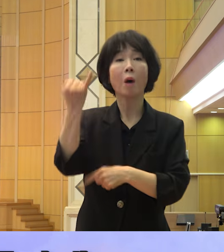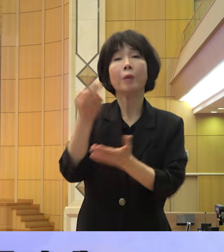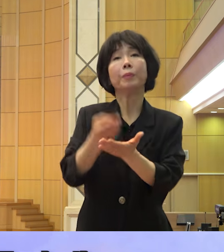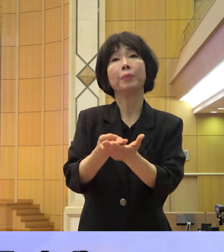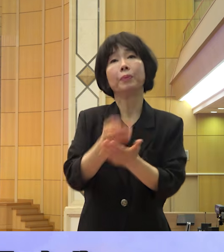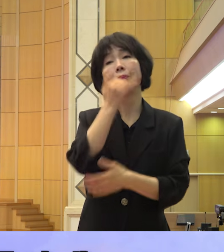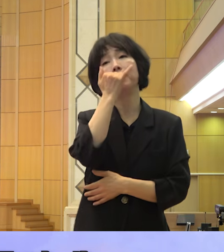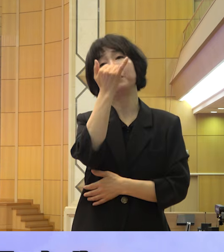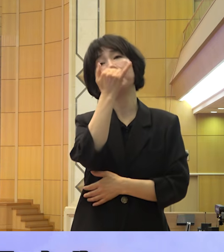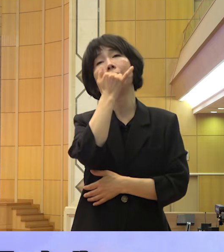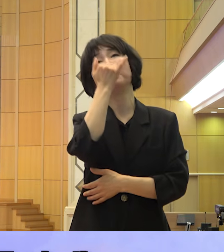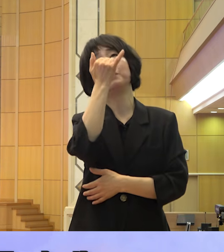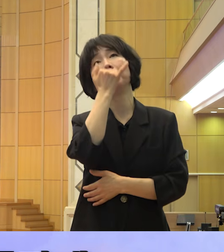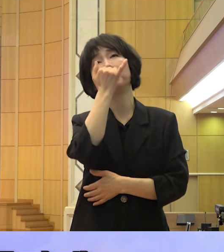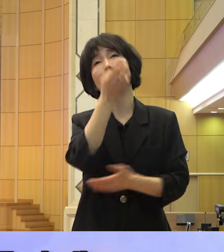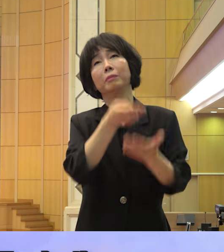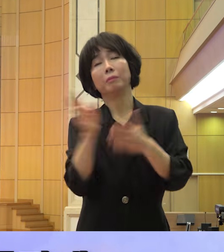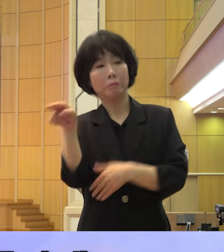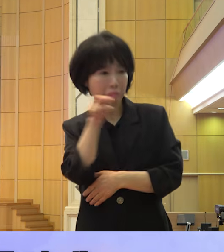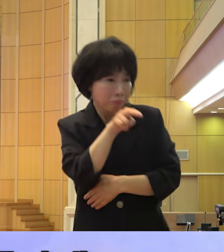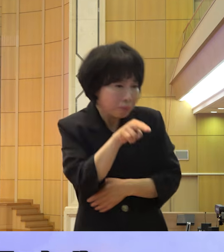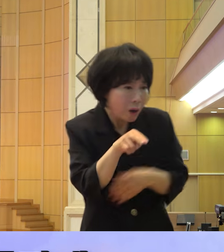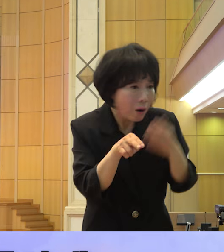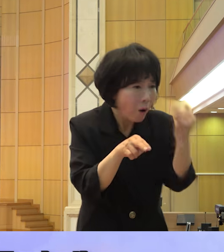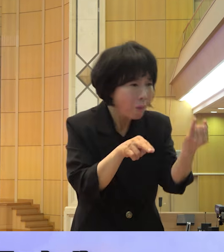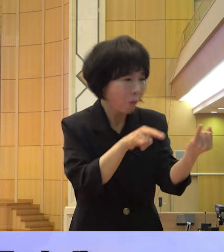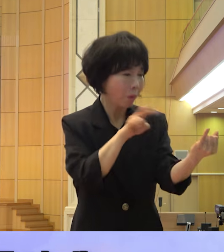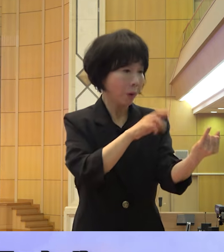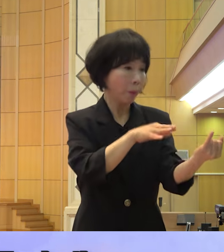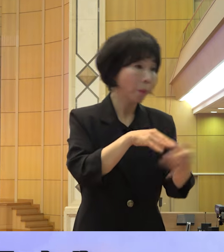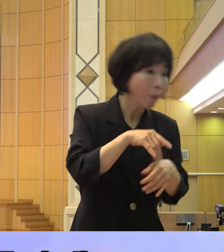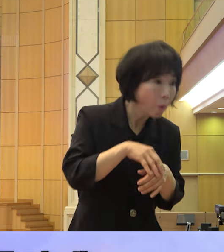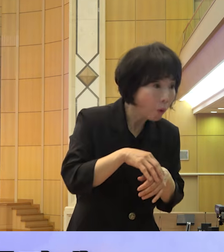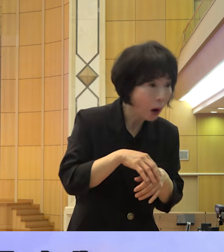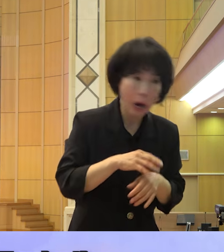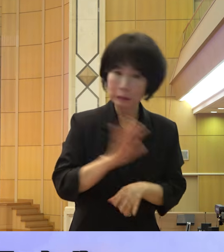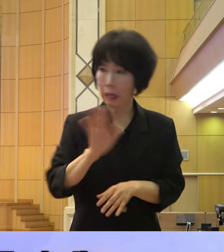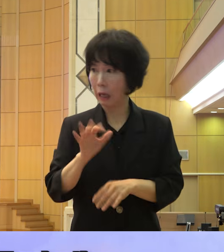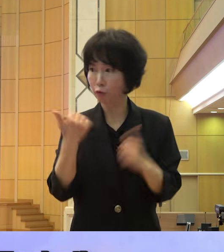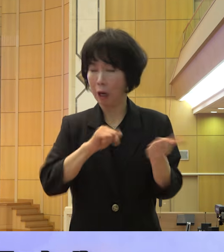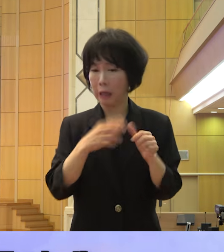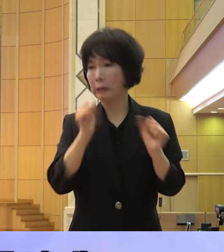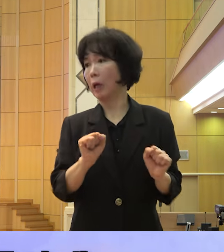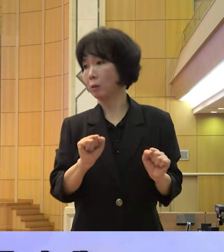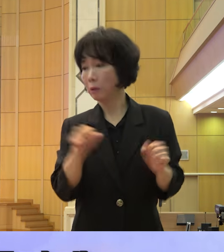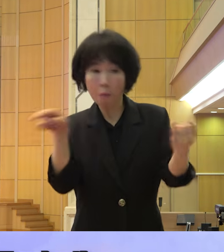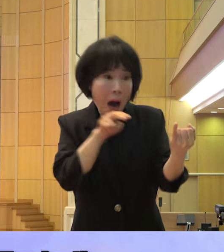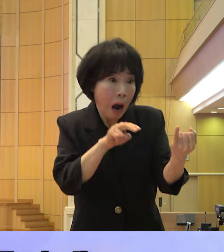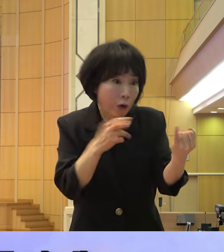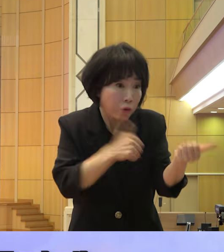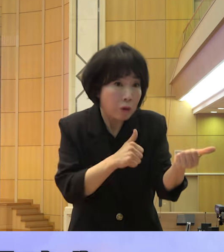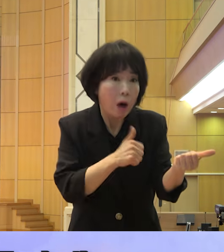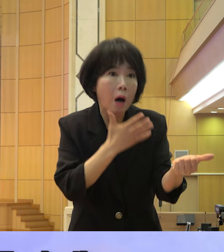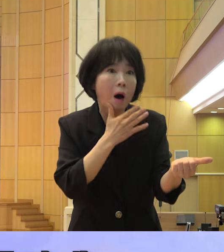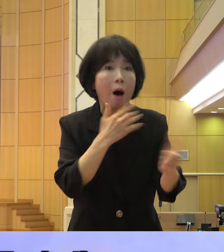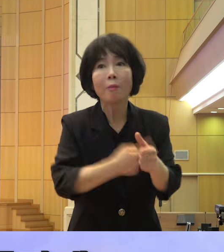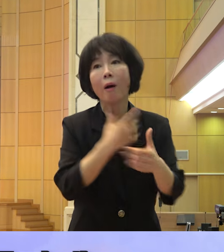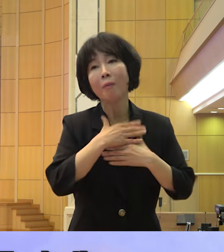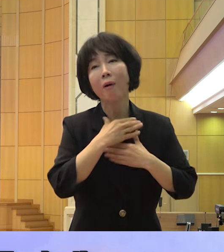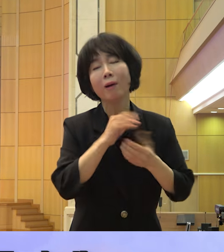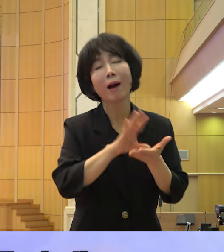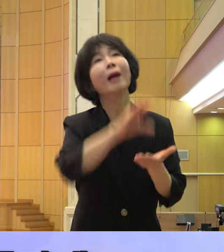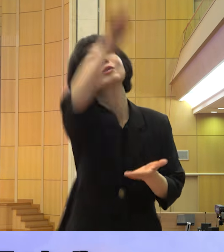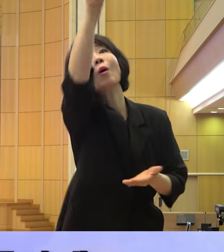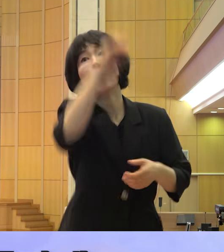옆에서 들여다보면서도 우리 어머니가 돌아서를 몰랐어. 그렇게 죽는 게 좋지, 그냥 눈을